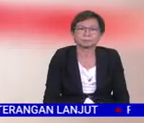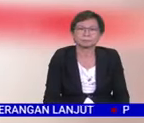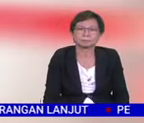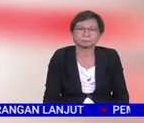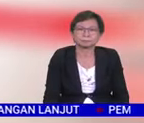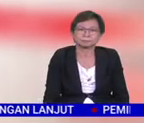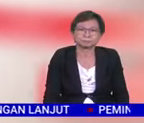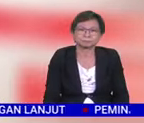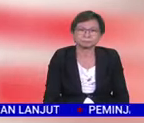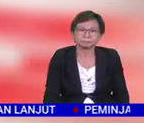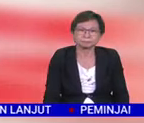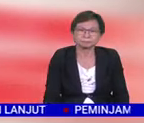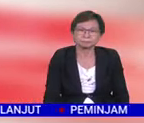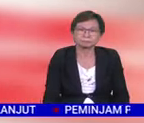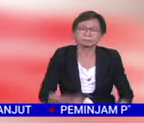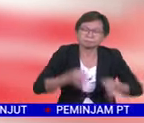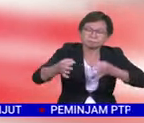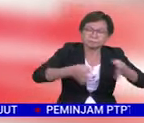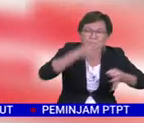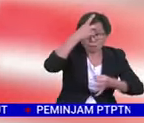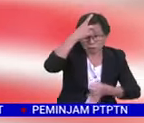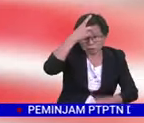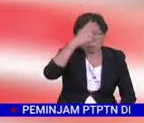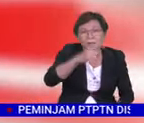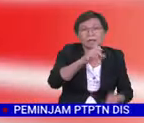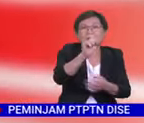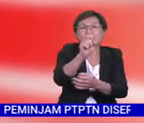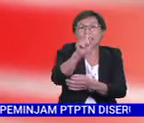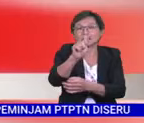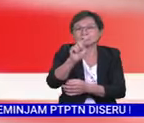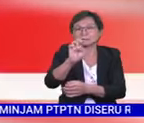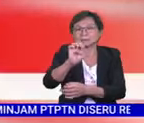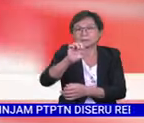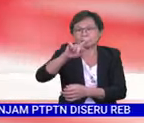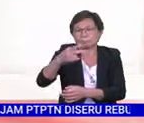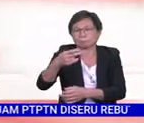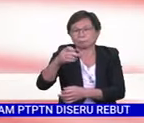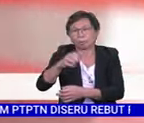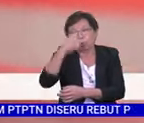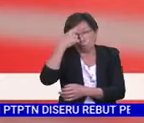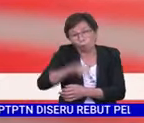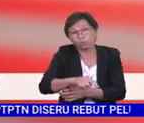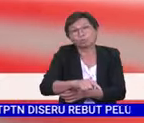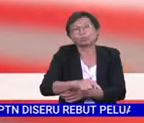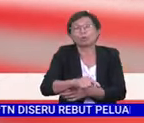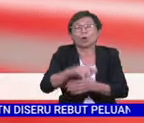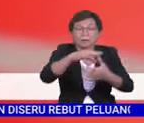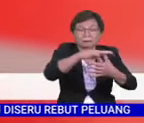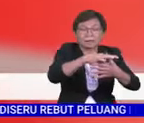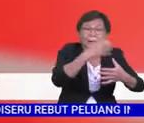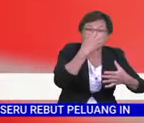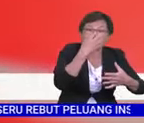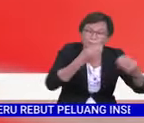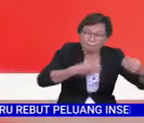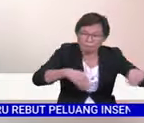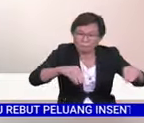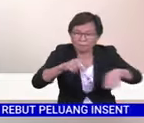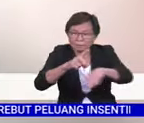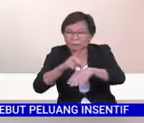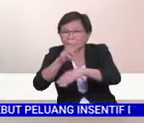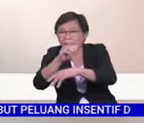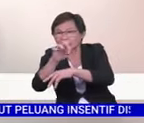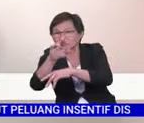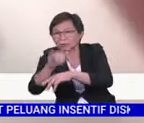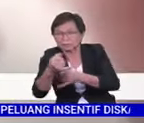Hai jelas jatuh Sri dokter Stefan pagi menampung bekalan daging kincir untuk memenuhi pasaran di mirip